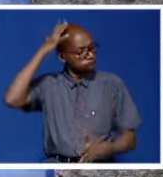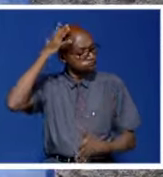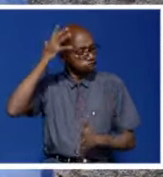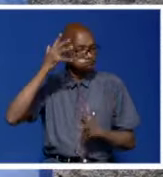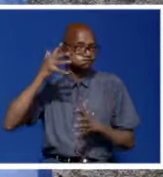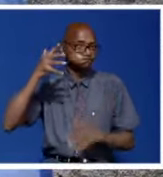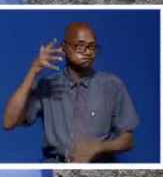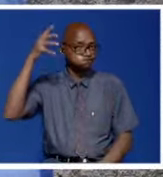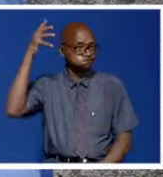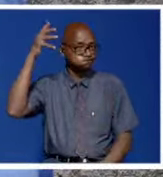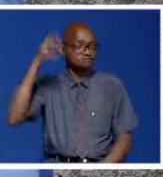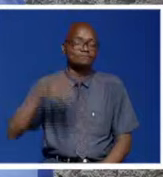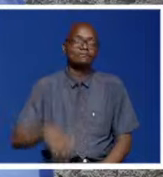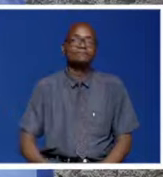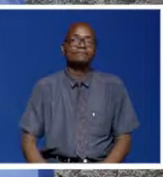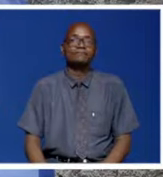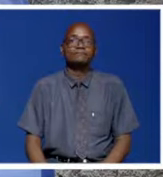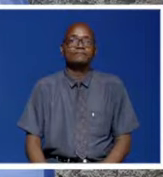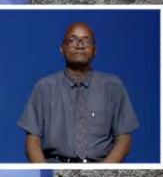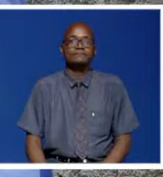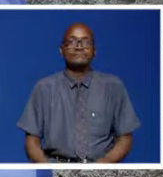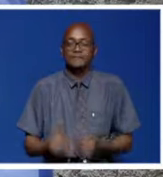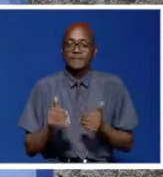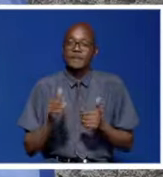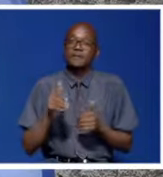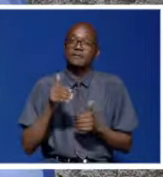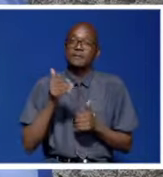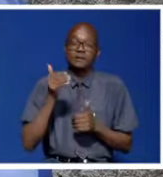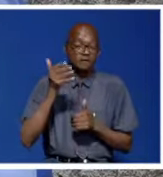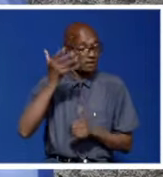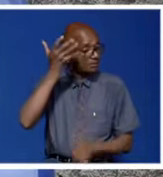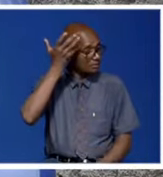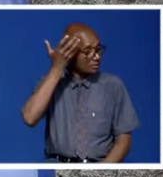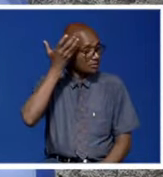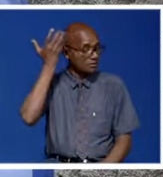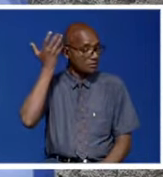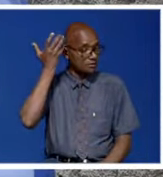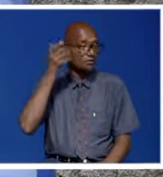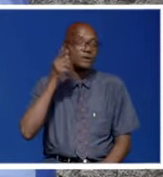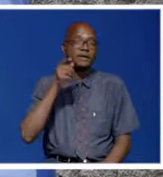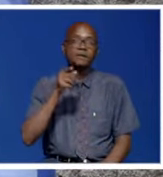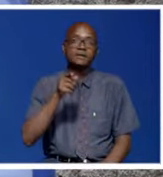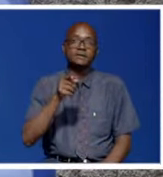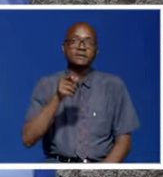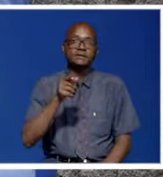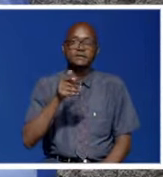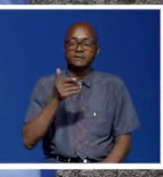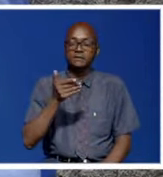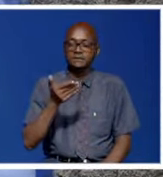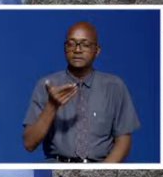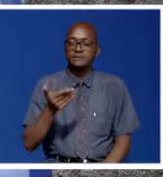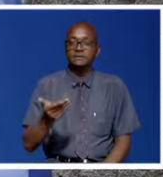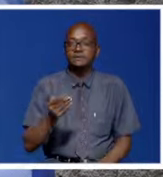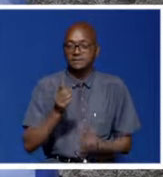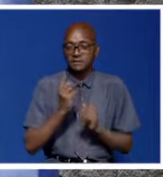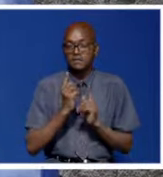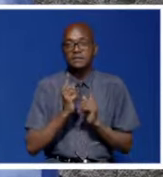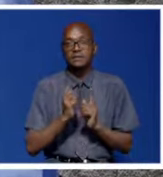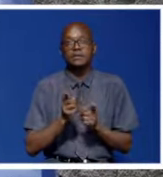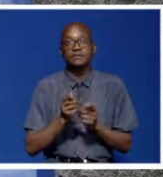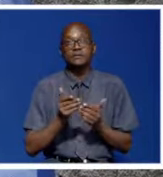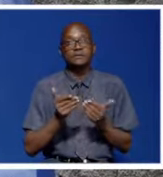kuvimba. Kwa hiyo walipoitoa hiyo fuvu ikaonekana sehemu ya kuhifadhi ili isife